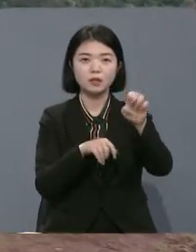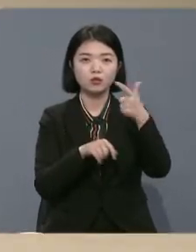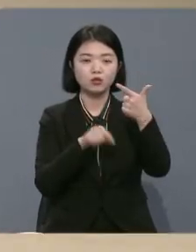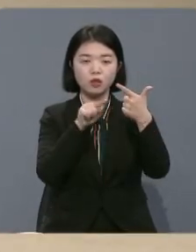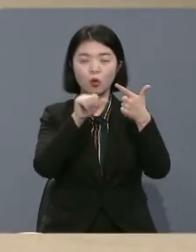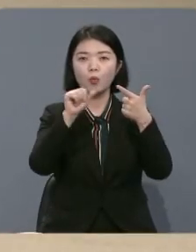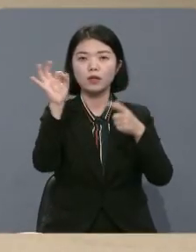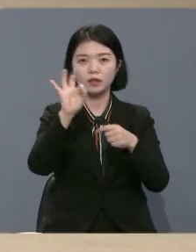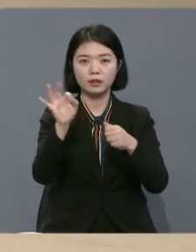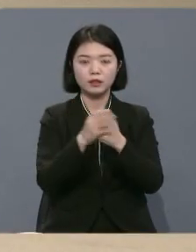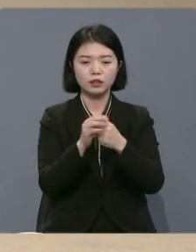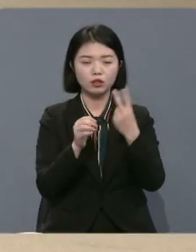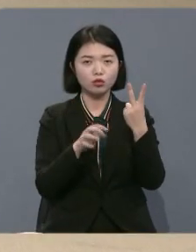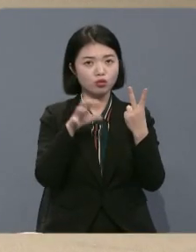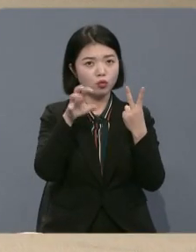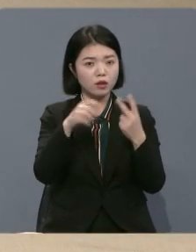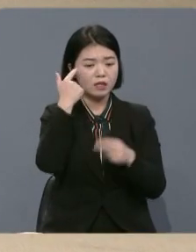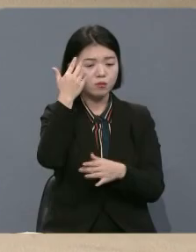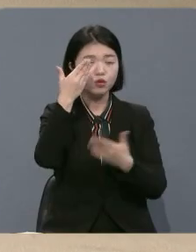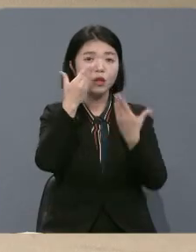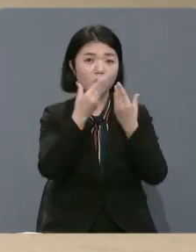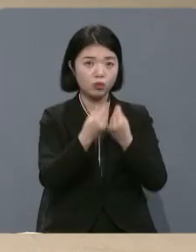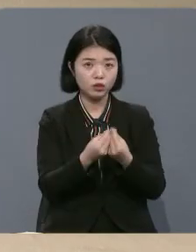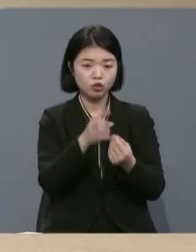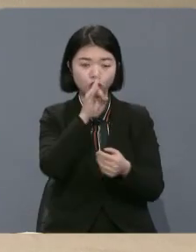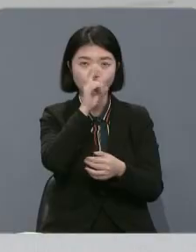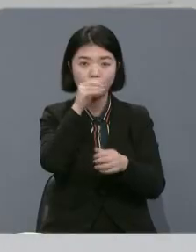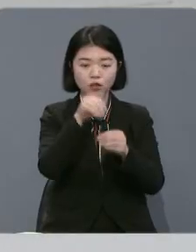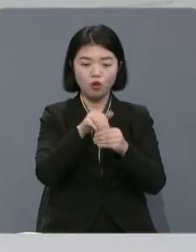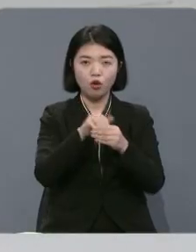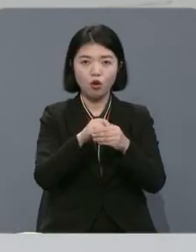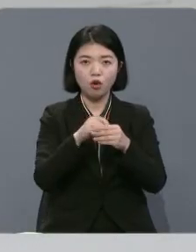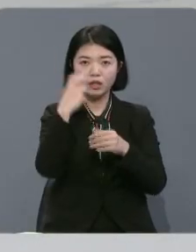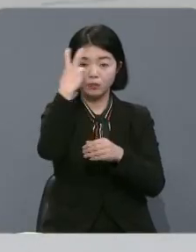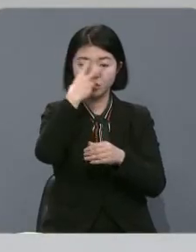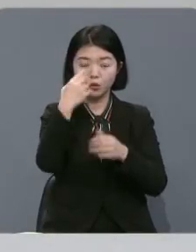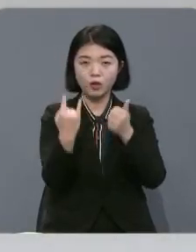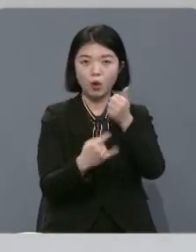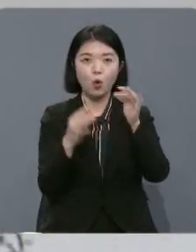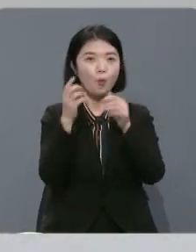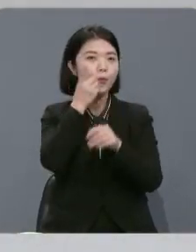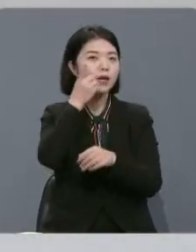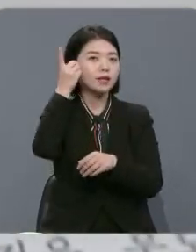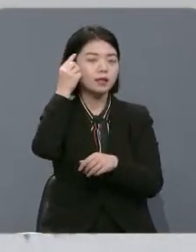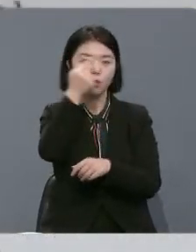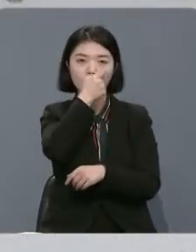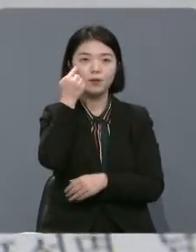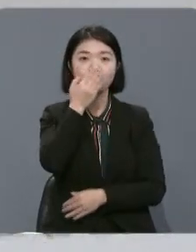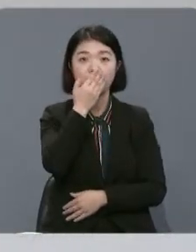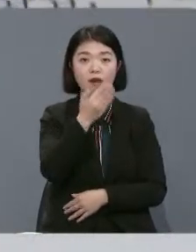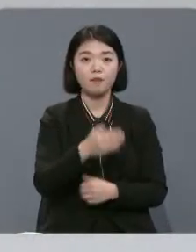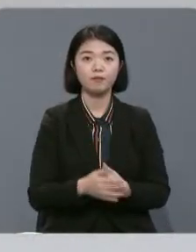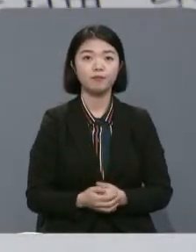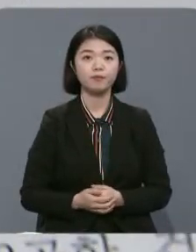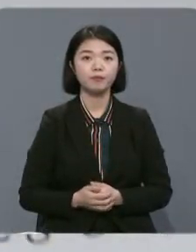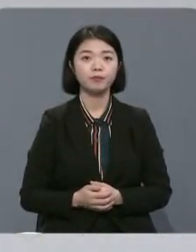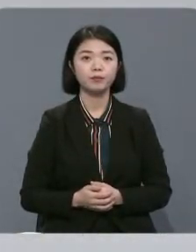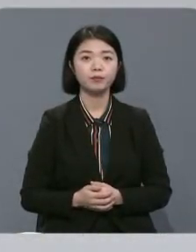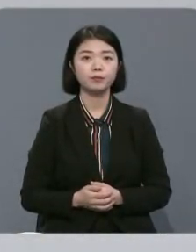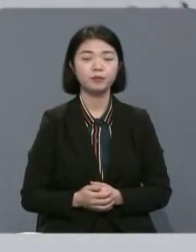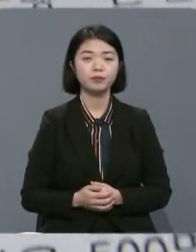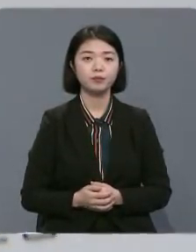입니다 2 여론조사의 질문내용을 중앙 선거 여론조사 심의위원회 홈페이지에서 확인할 수 있습니다 kbs 뉴스 문준영